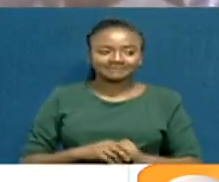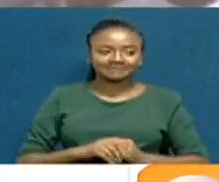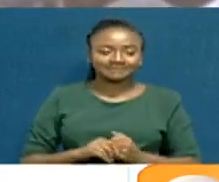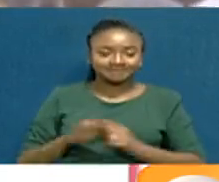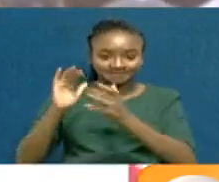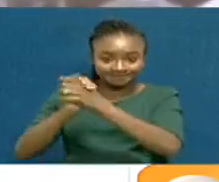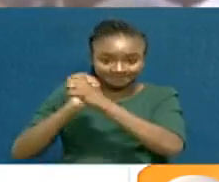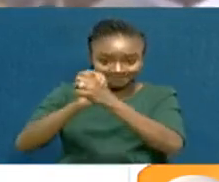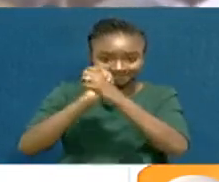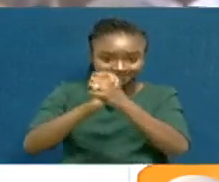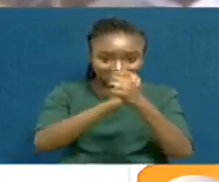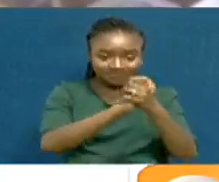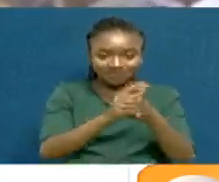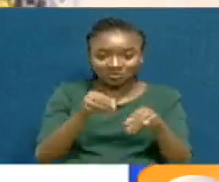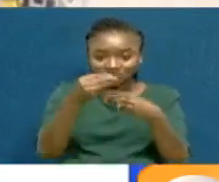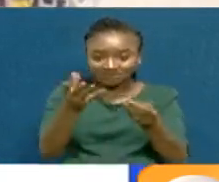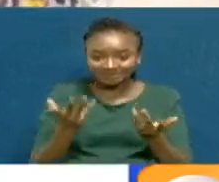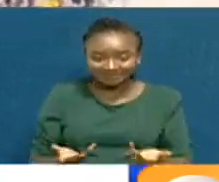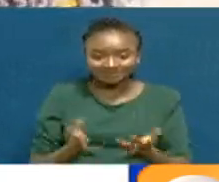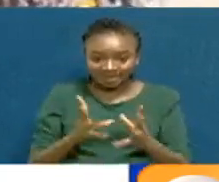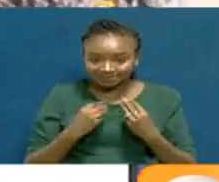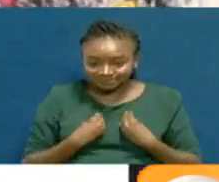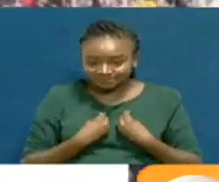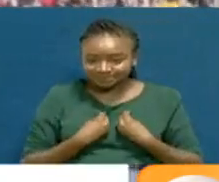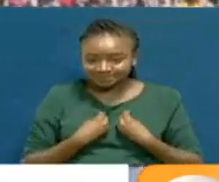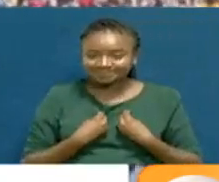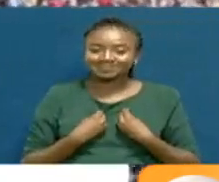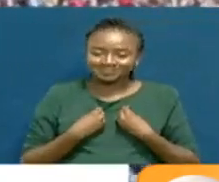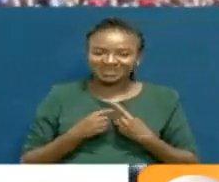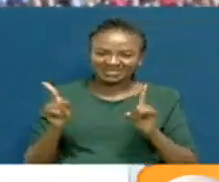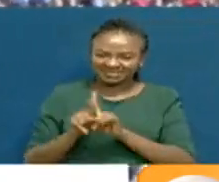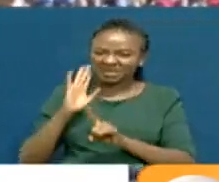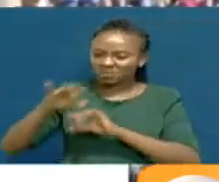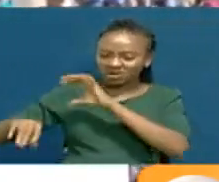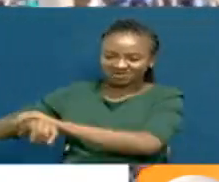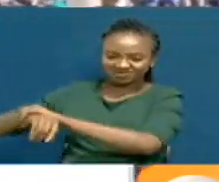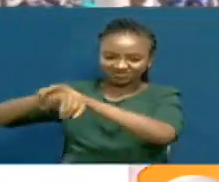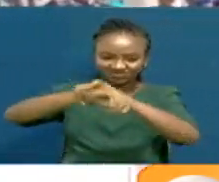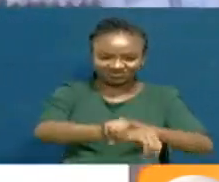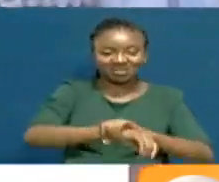napokea salamu zake eh nitalete hapo mtaka kuona yeye